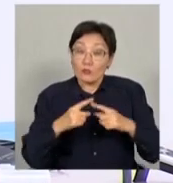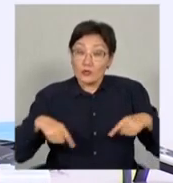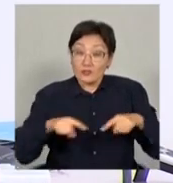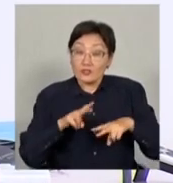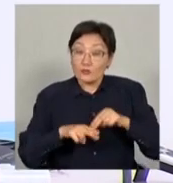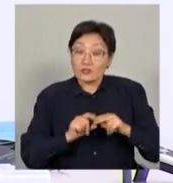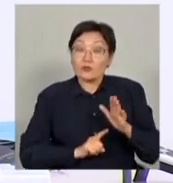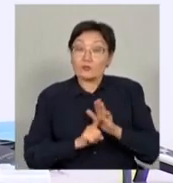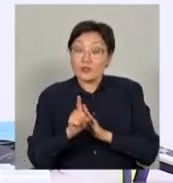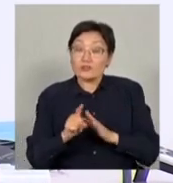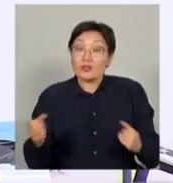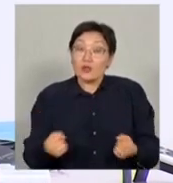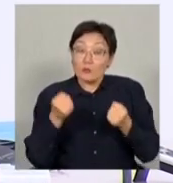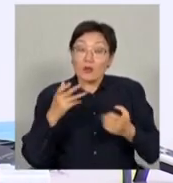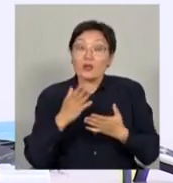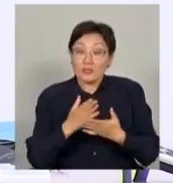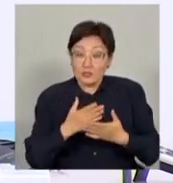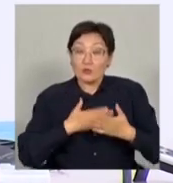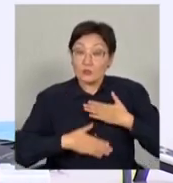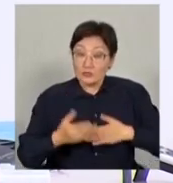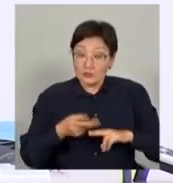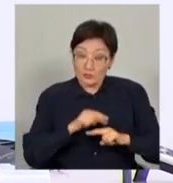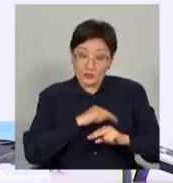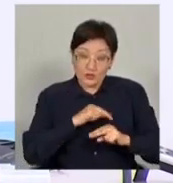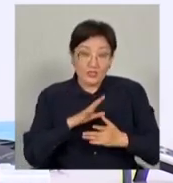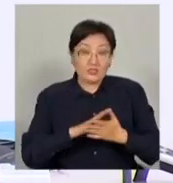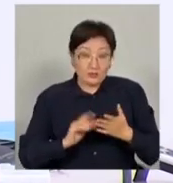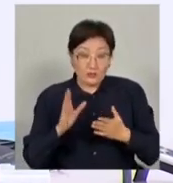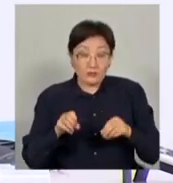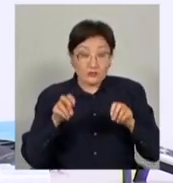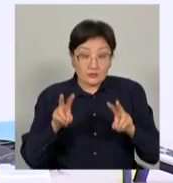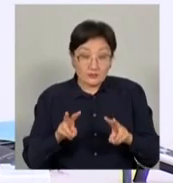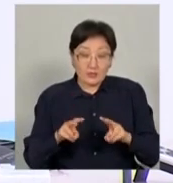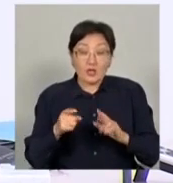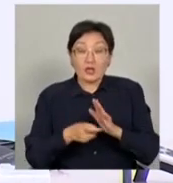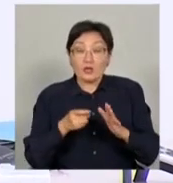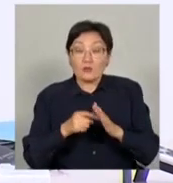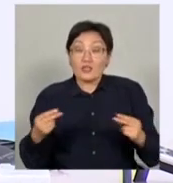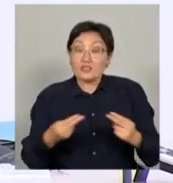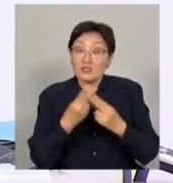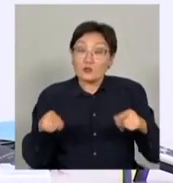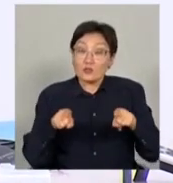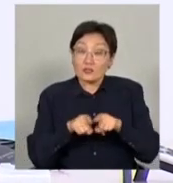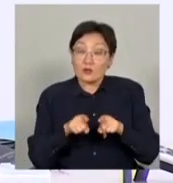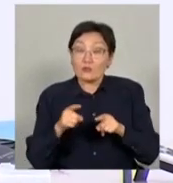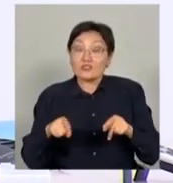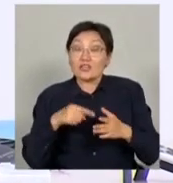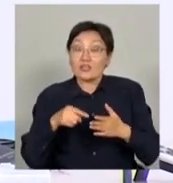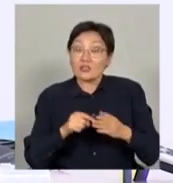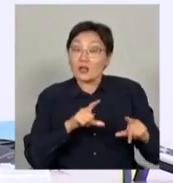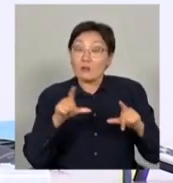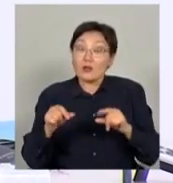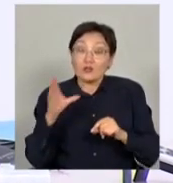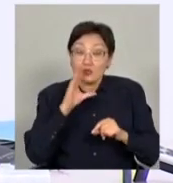құрылысы бастамасына қолдаудың бар екені қуантады. Бұл жұмысты жалғастырамыз. Мамандарымыз Қарағанды, Астана сынды бірқатар қалада болып